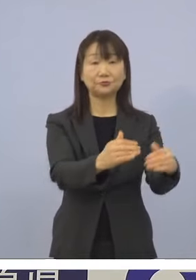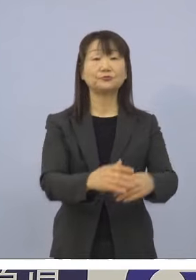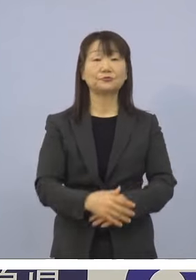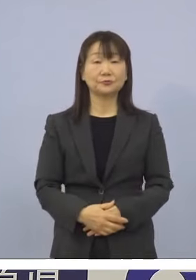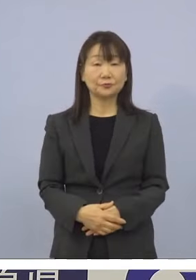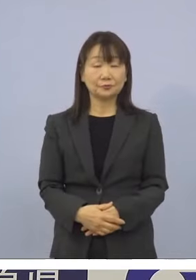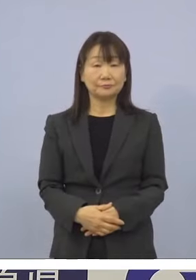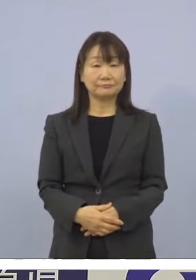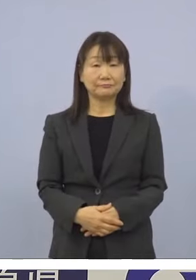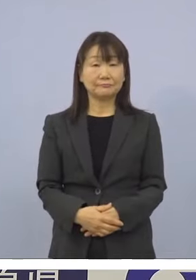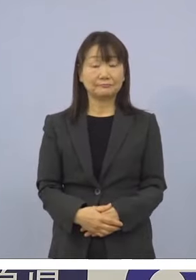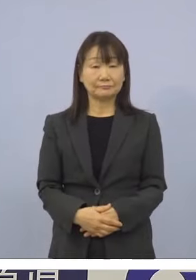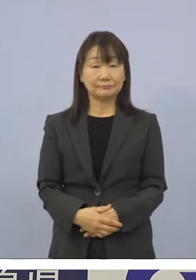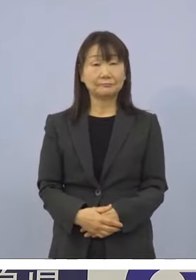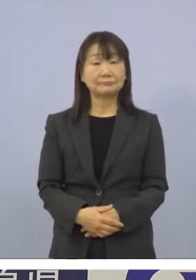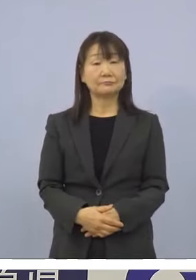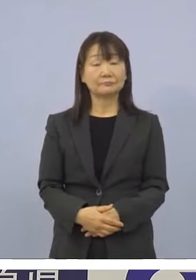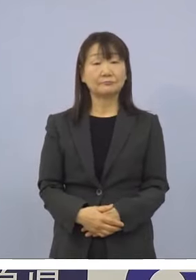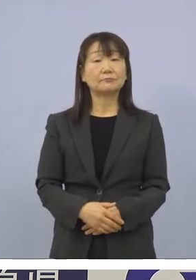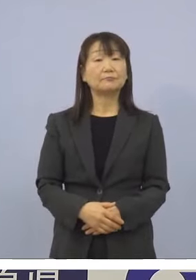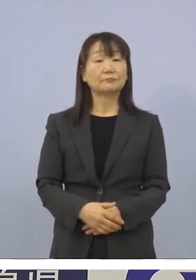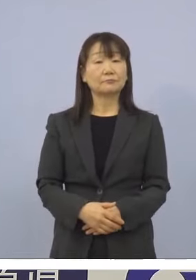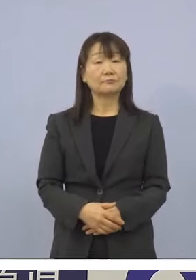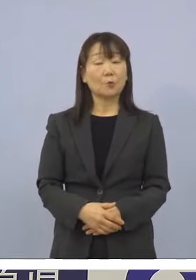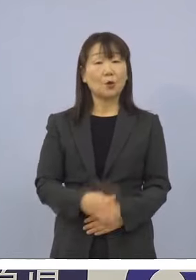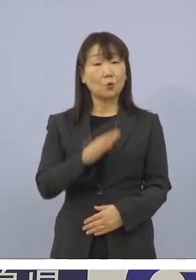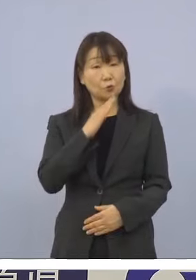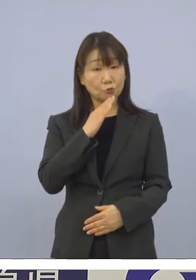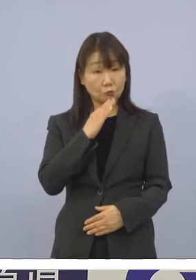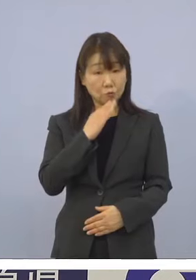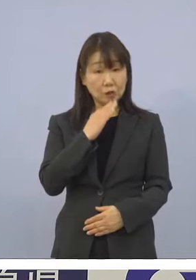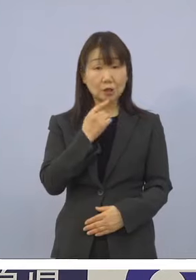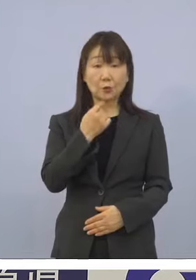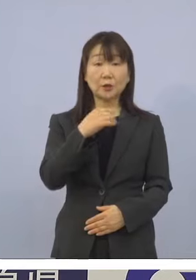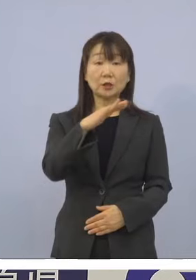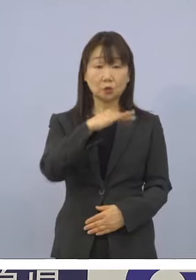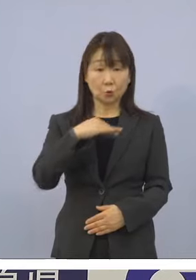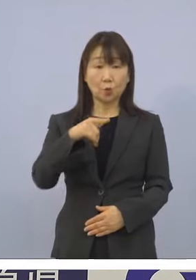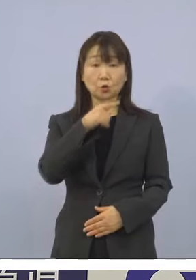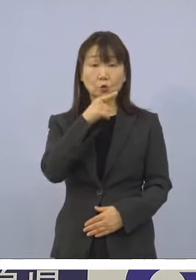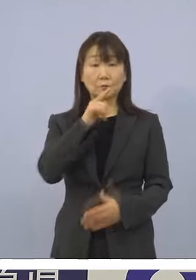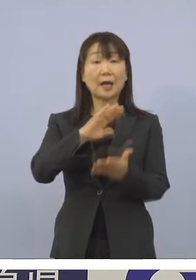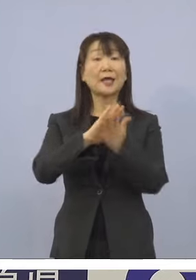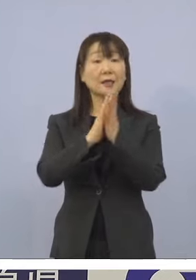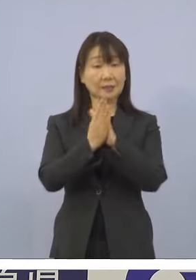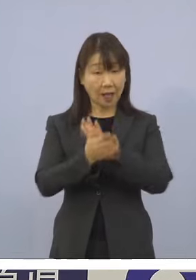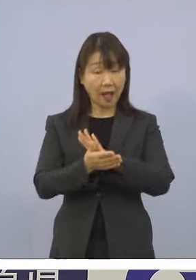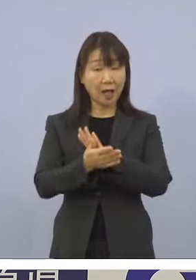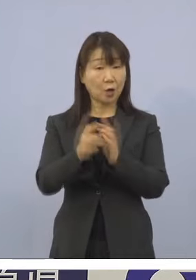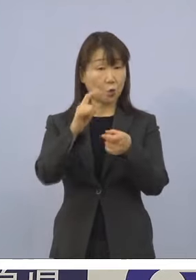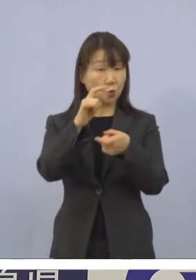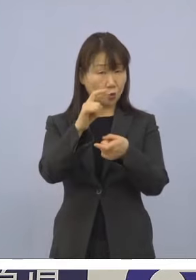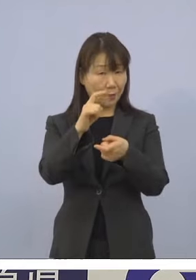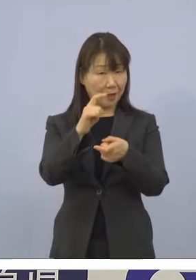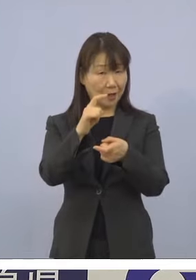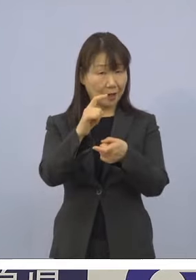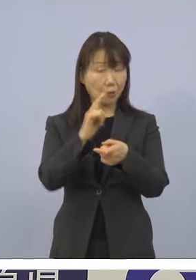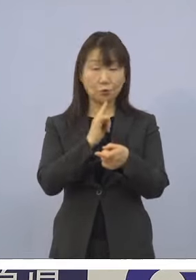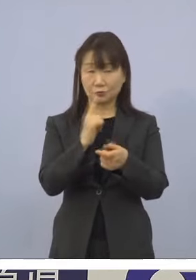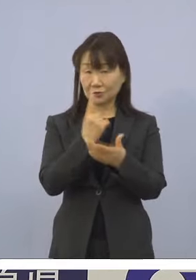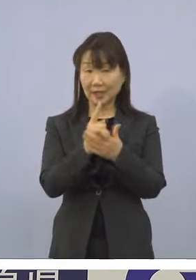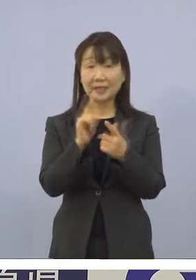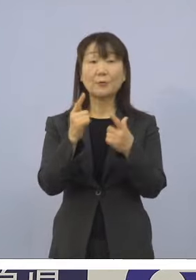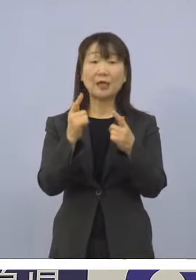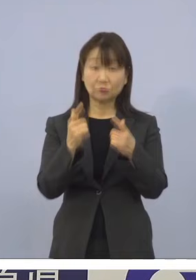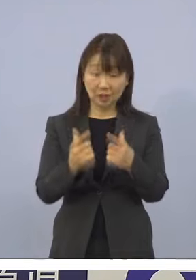。まあ、そういう中で、でもじゃあ本当に私どもの県がですね、言葉だけじゃなくて